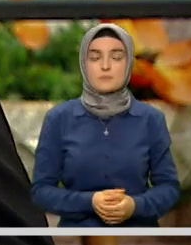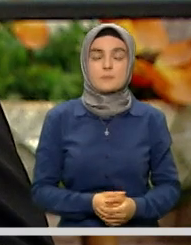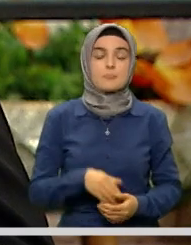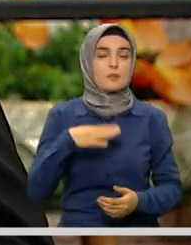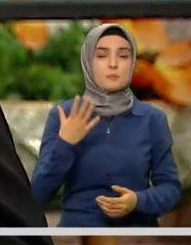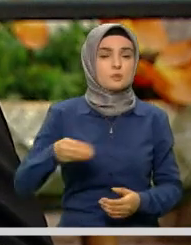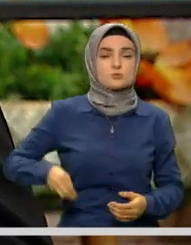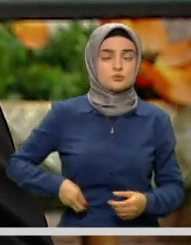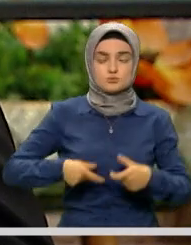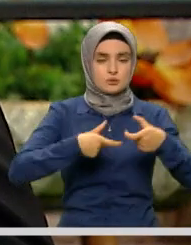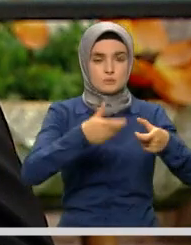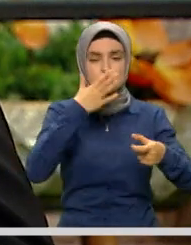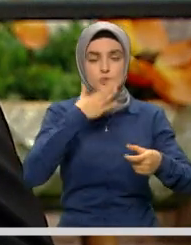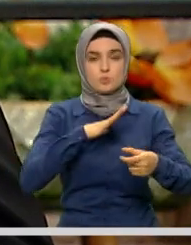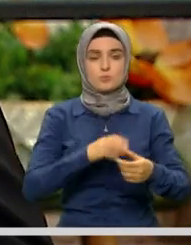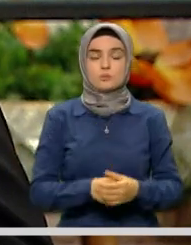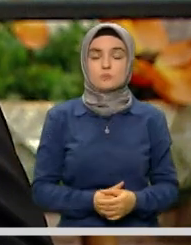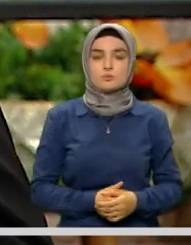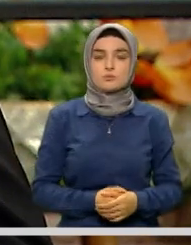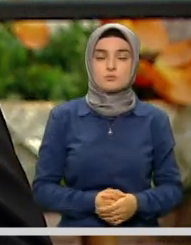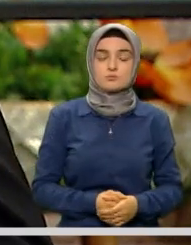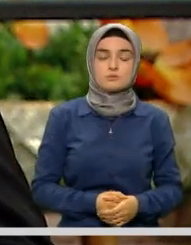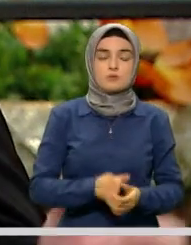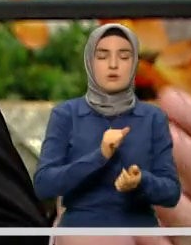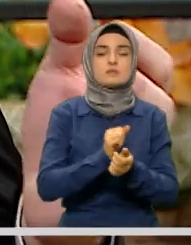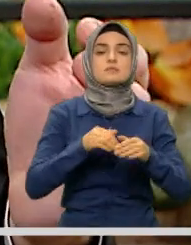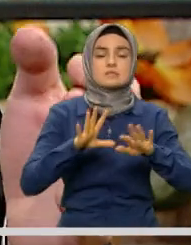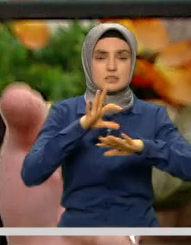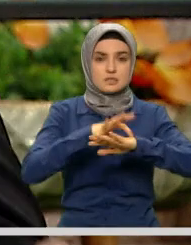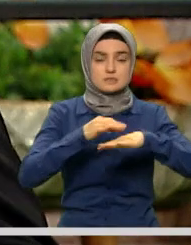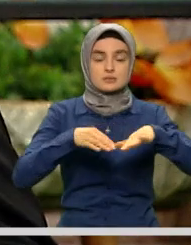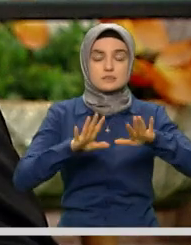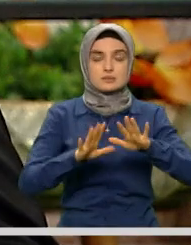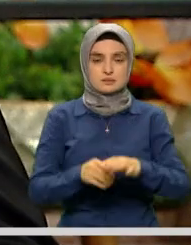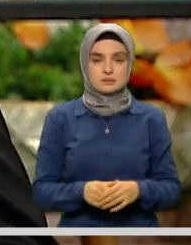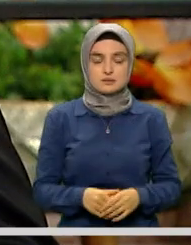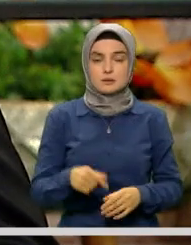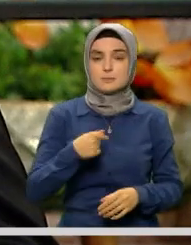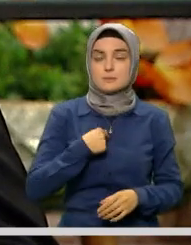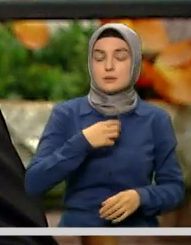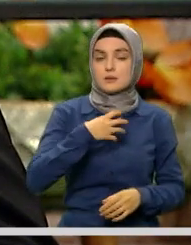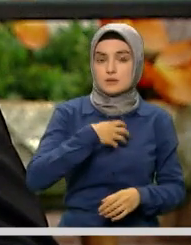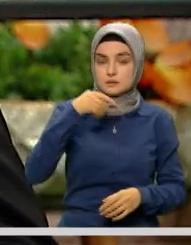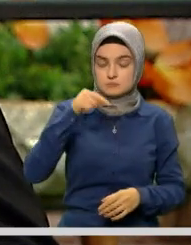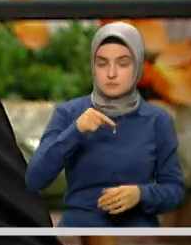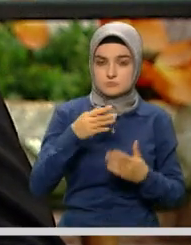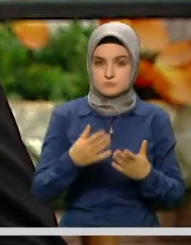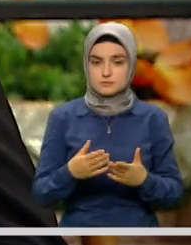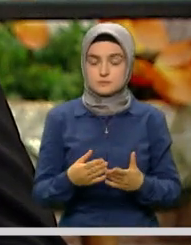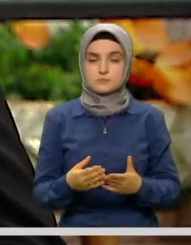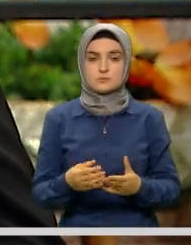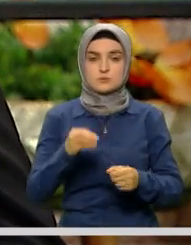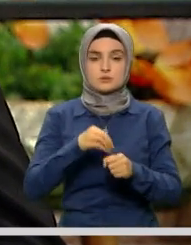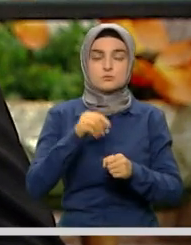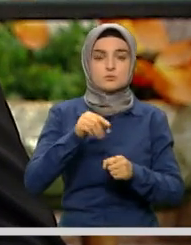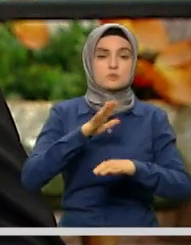kesmiyor. Yani ailesine kesmiyor, hastalığa kesmiyor, oradaki başka durumlara kesmiyor. Diyor ki ben diyor kendimden dolayı bunu yaptım. Bu